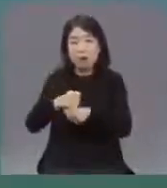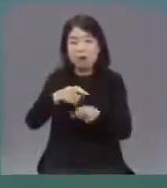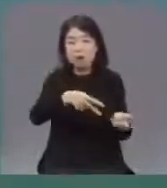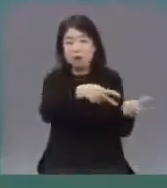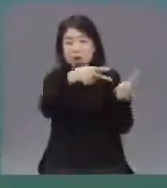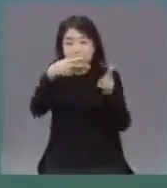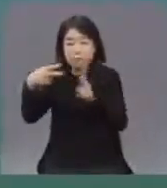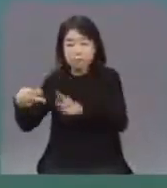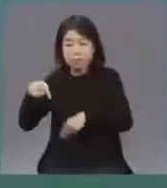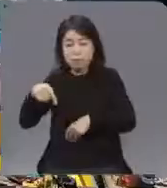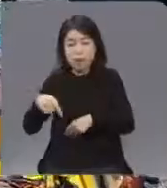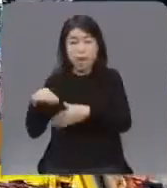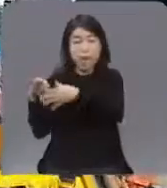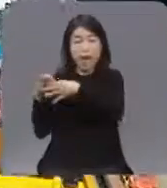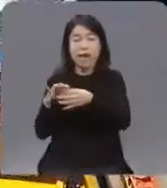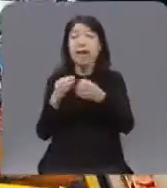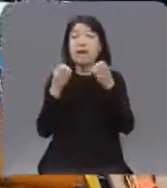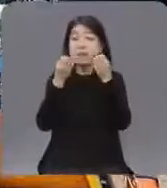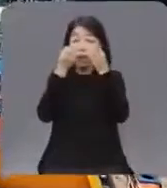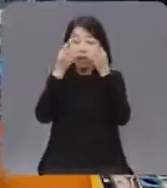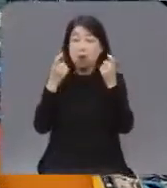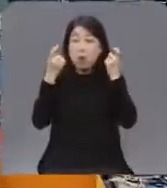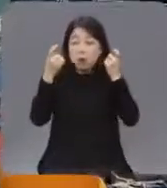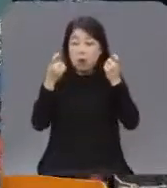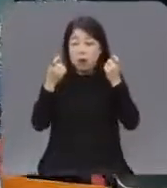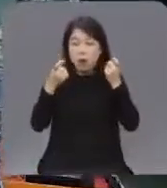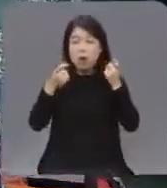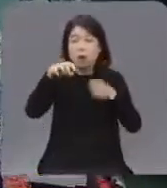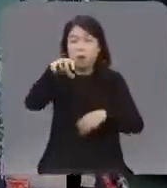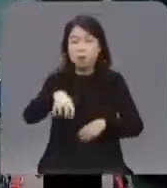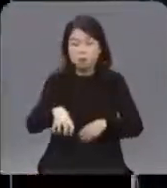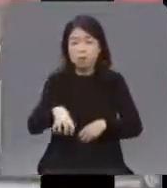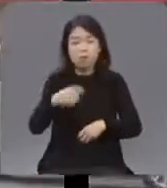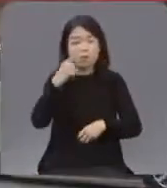연결하면 새로운 관광 랜드마크가 될 것으로 기대했습니다.